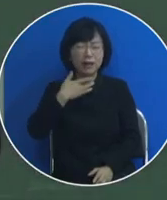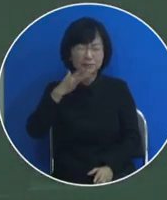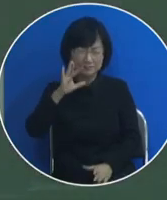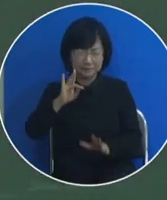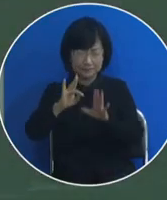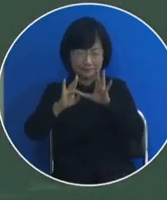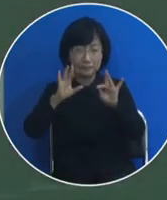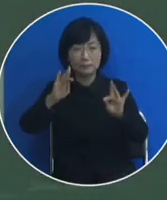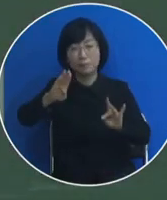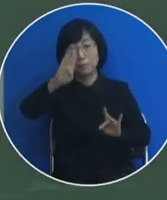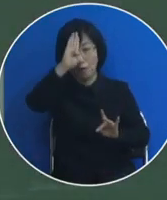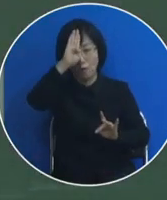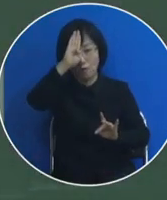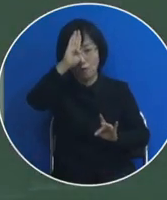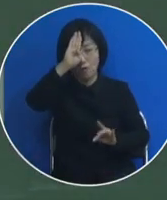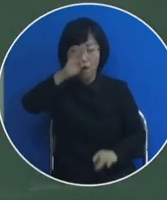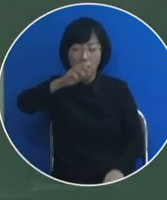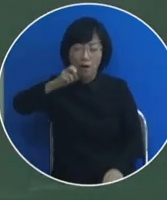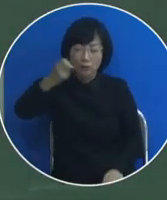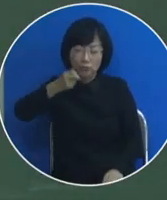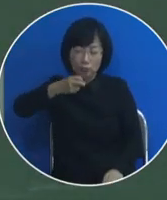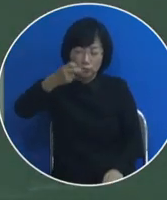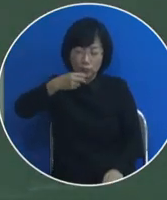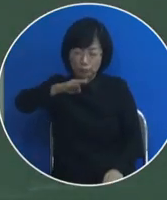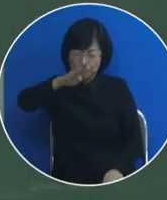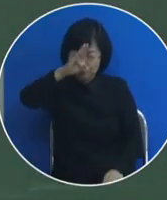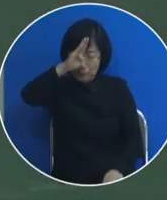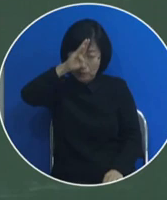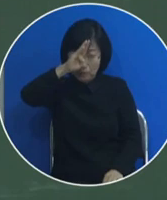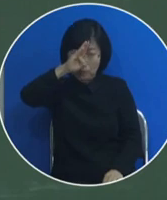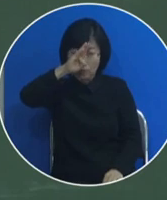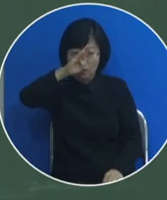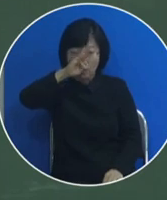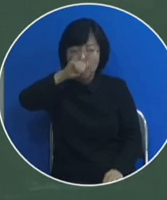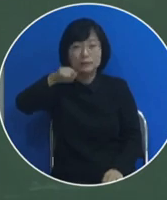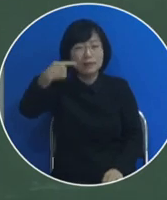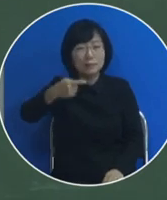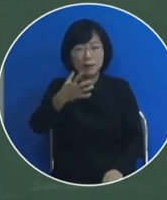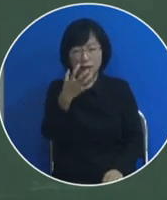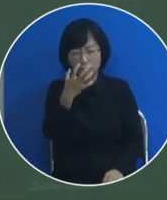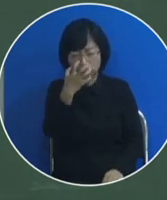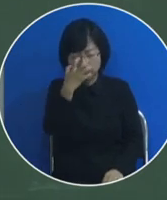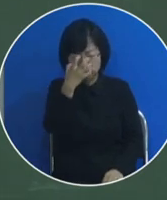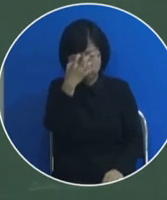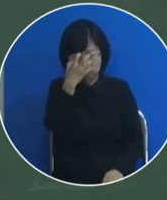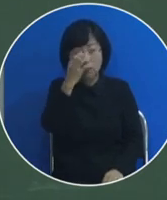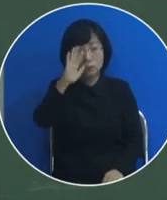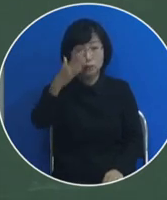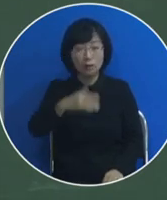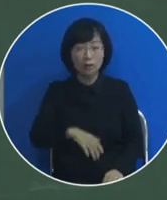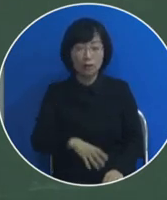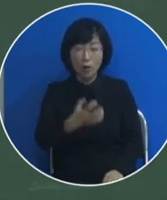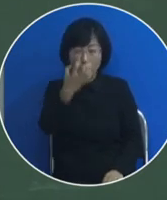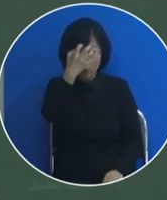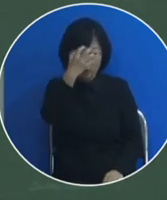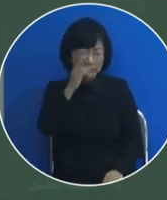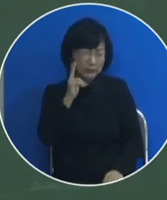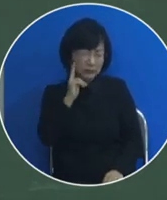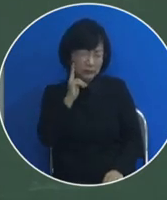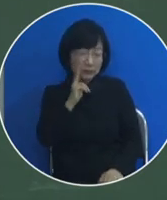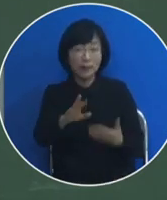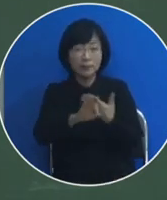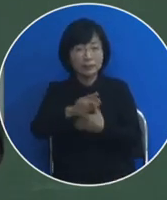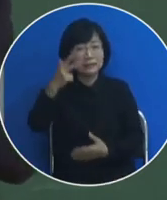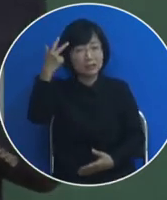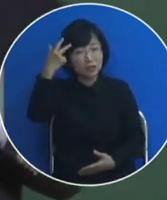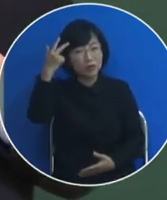갈급병이 반복되면 우울증 되거든요. And when this disease of desperation continues to repeat, it turns into depression. 이게 반복되면 정신병 되거든요. And as that repeats, it becomes a mental